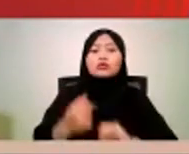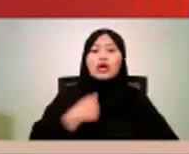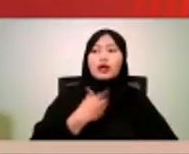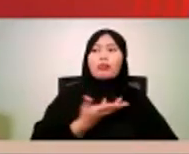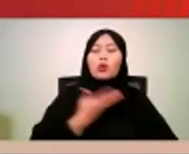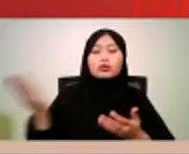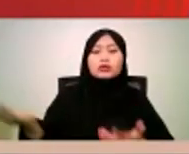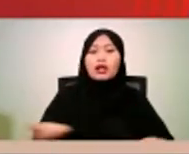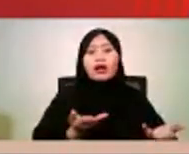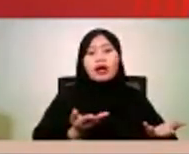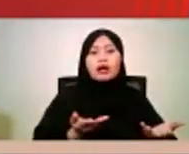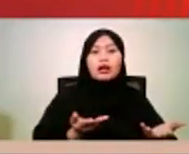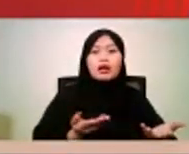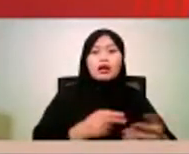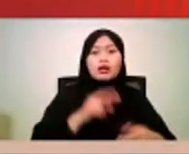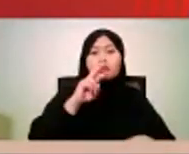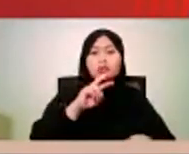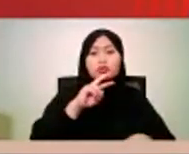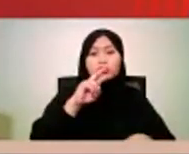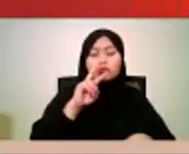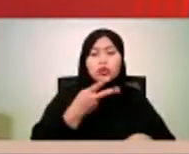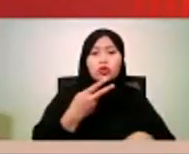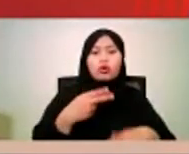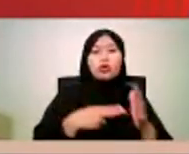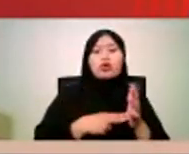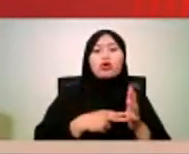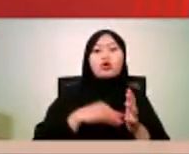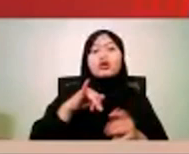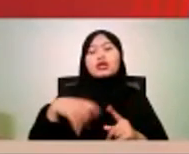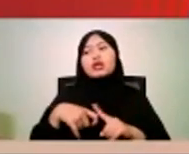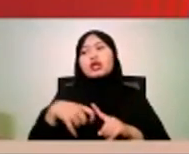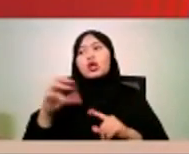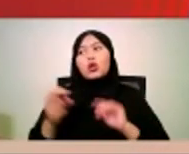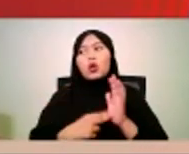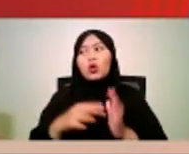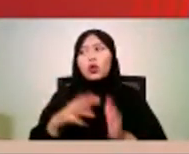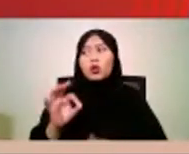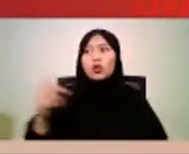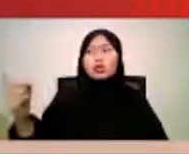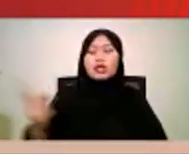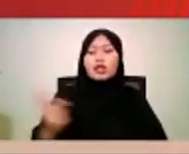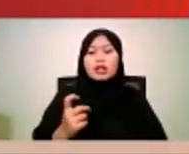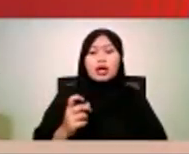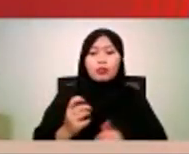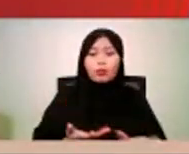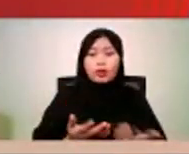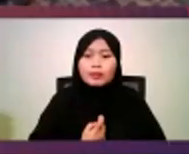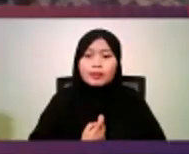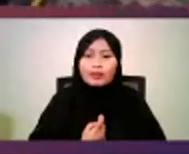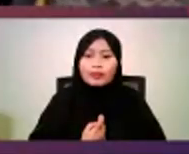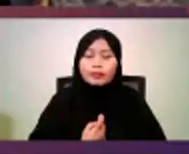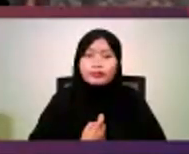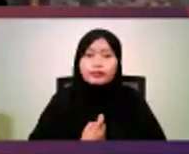mempersilahkan cara Niknik ono Ridho Handoko Utomo untuk menanyakan pertanyaannya silakan